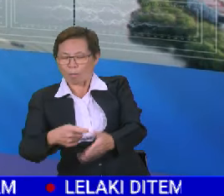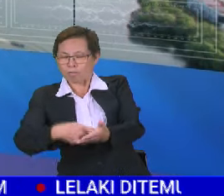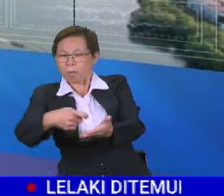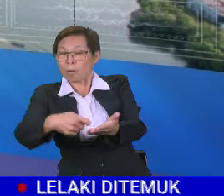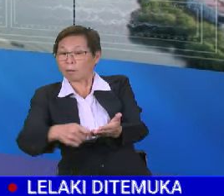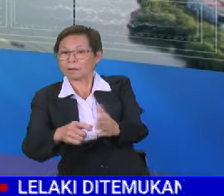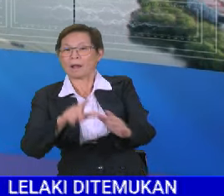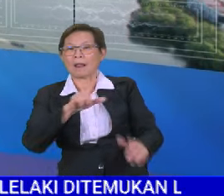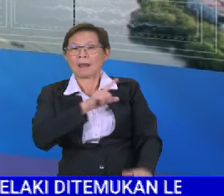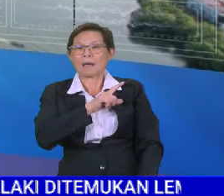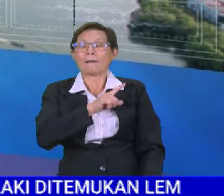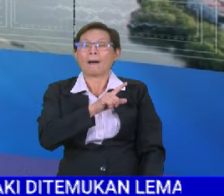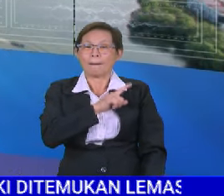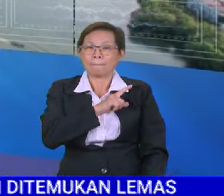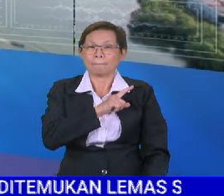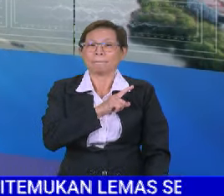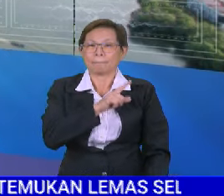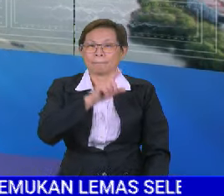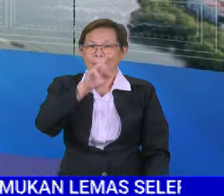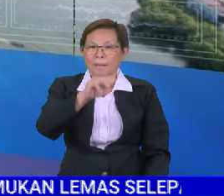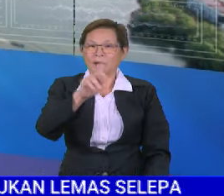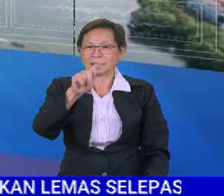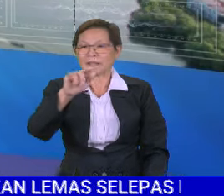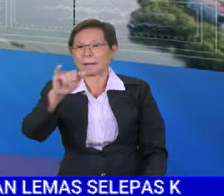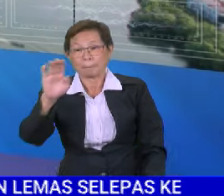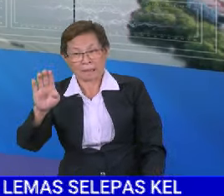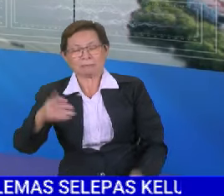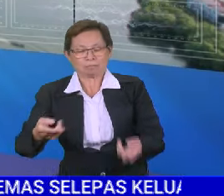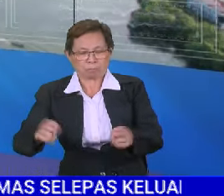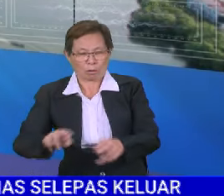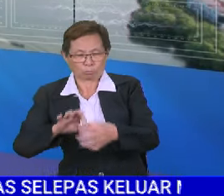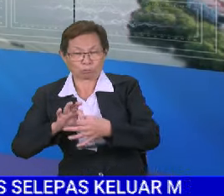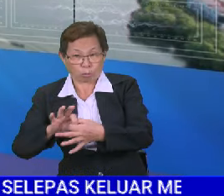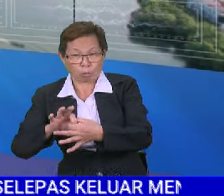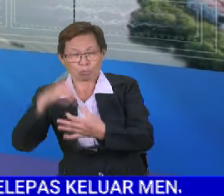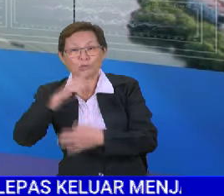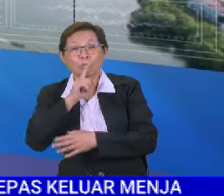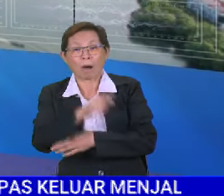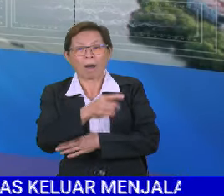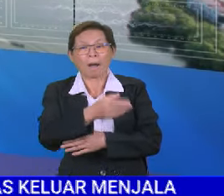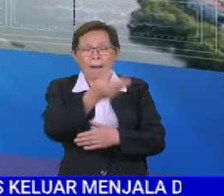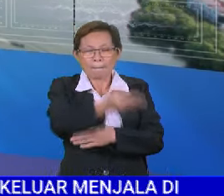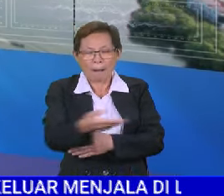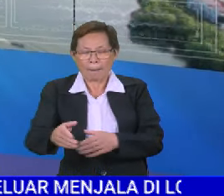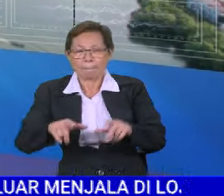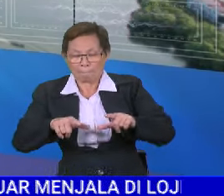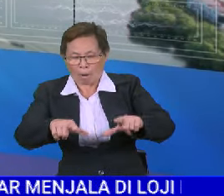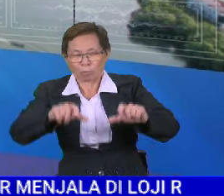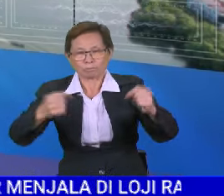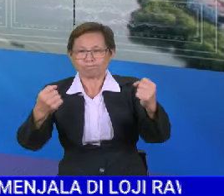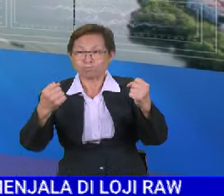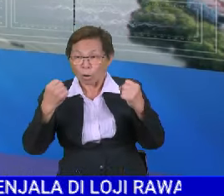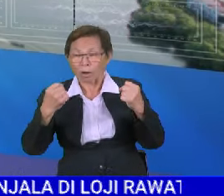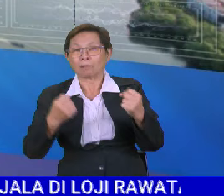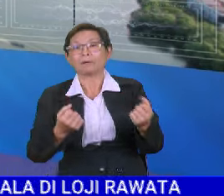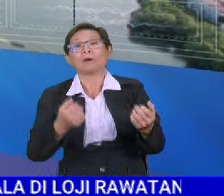dengan lembaga Perindustrian kayu Malaysia MT iib dalam memastikan bakalan rantaian bahan mentah yang mapan